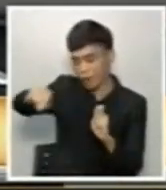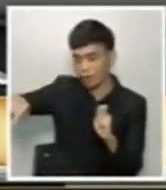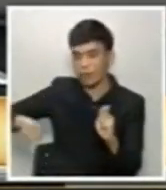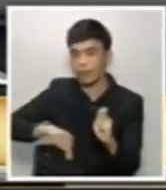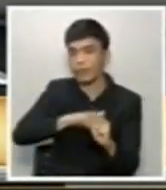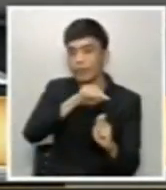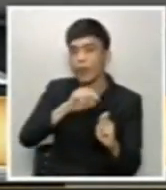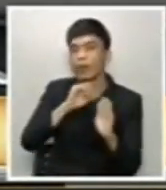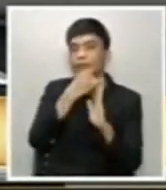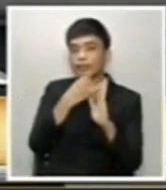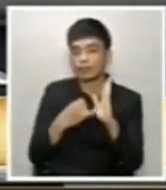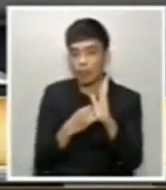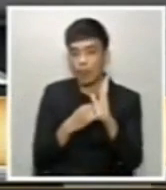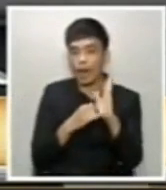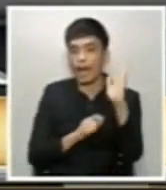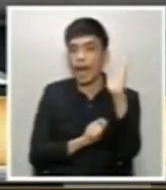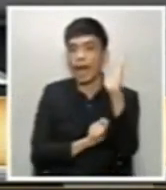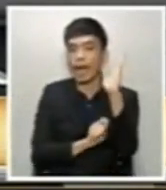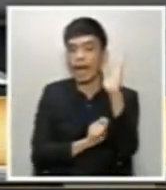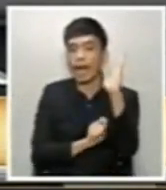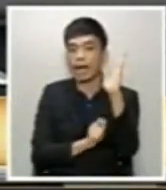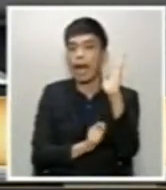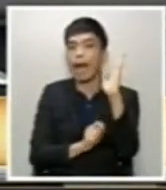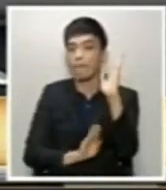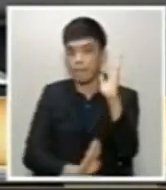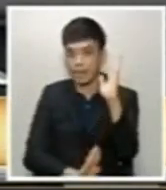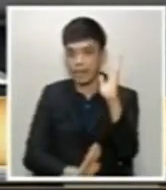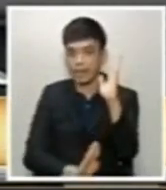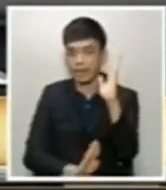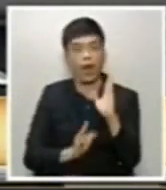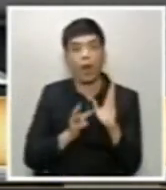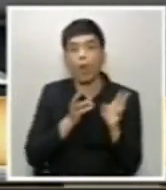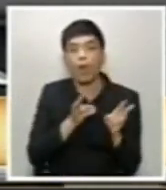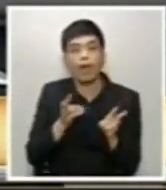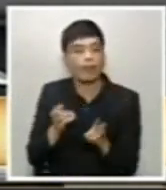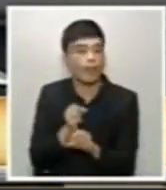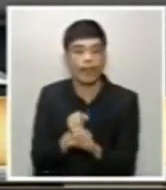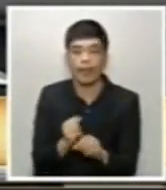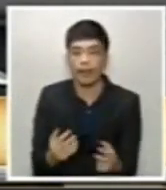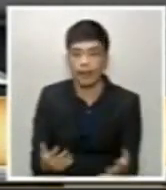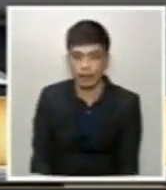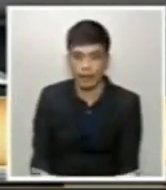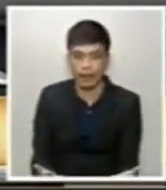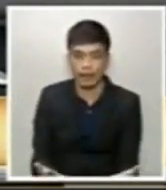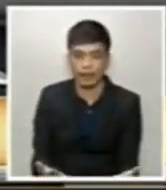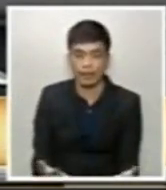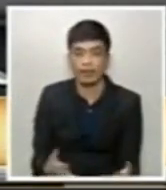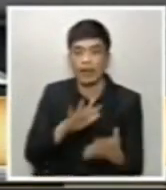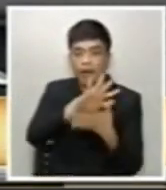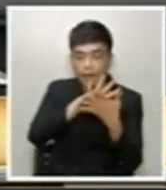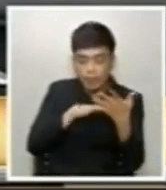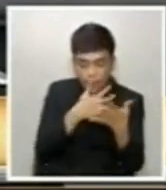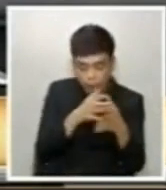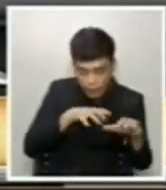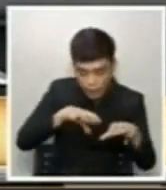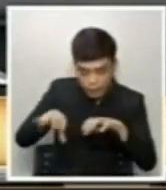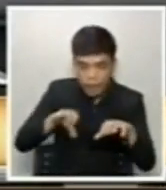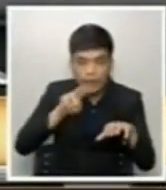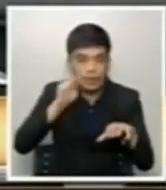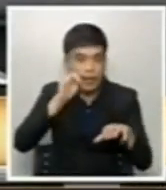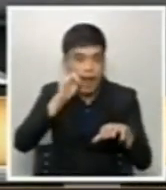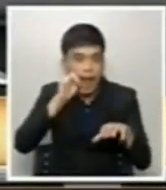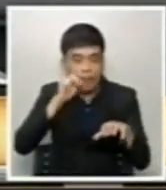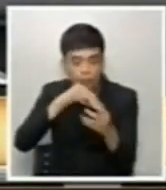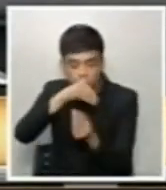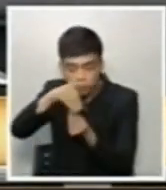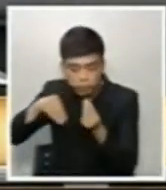ของจังหวัดกระบี่อย่างไรบ้างแล้วก็มีแนวทางในการแก้ไขขาดแคลนการขาดแคลนน้ำเพื่ออุ